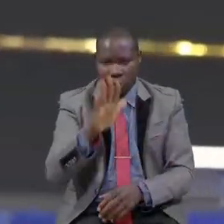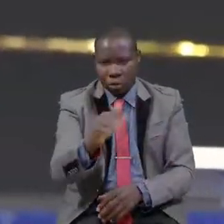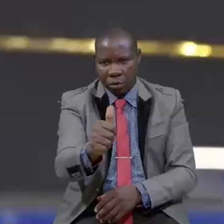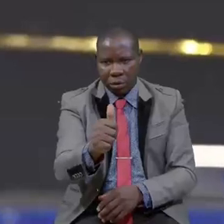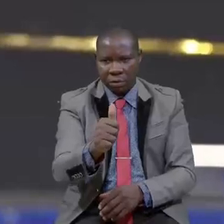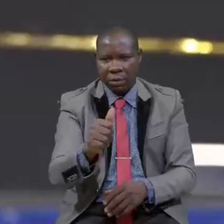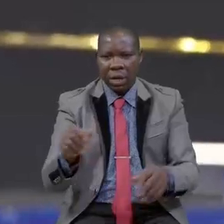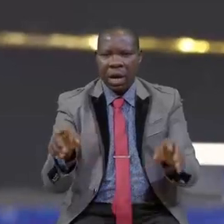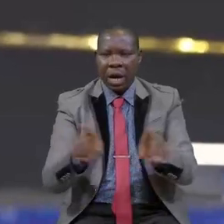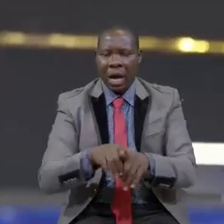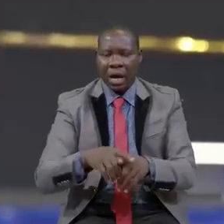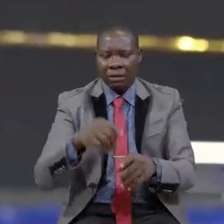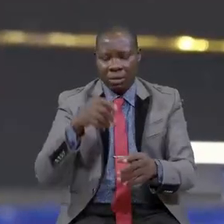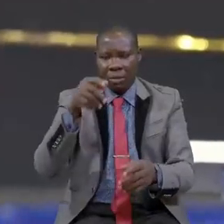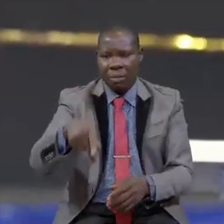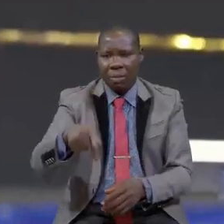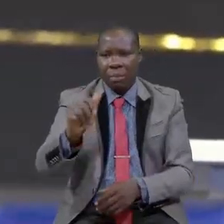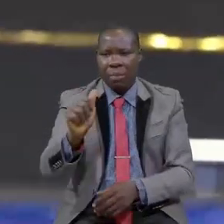l'apôtre Paul